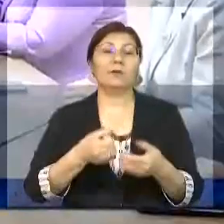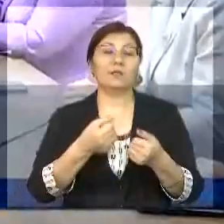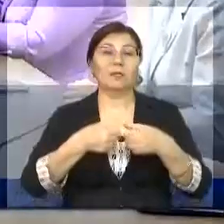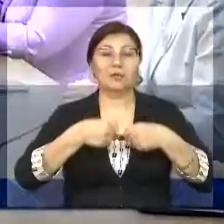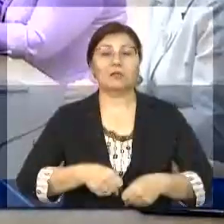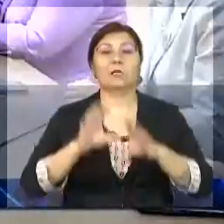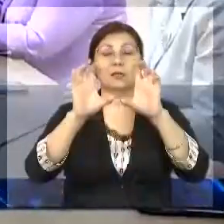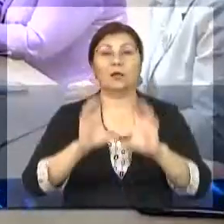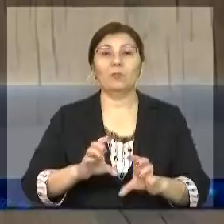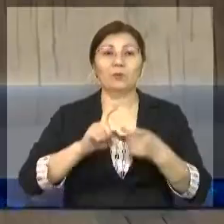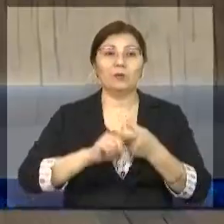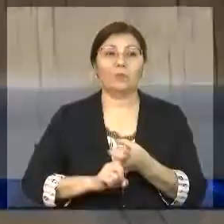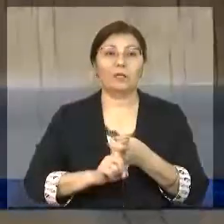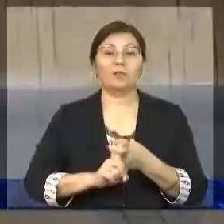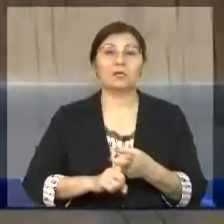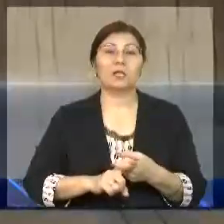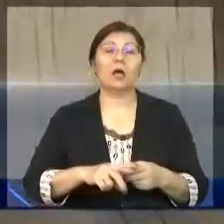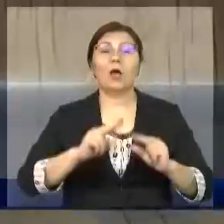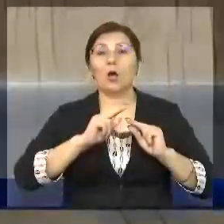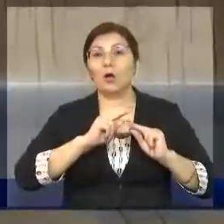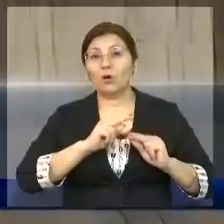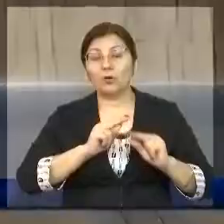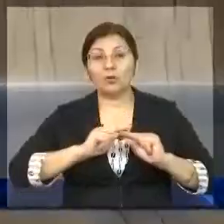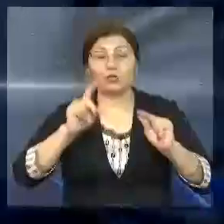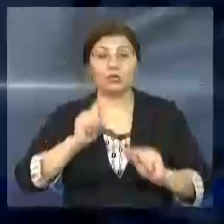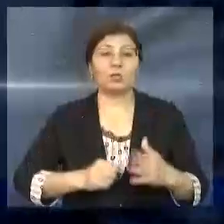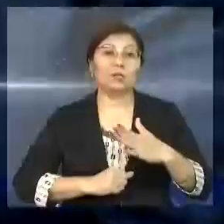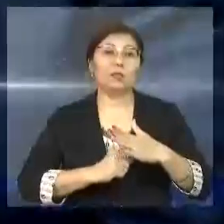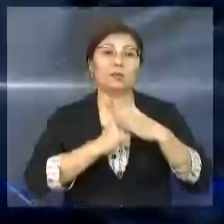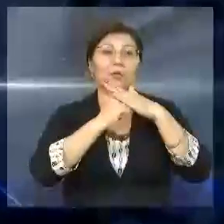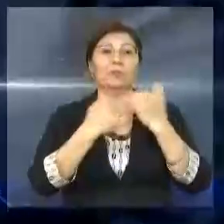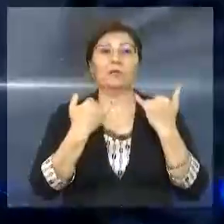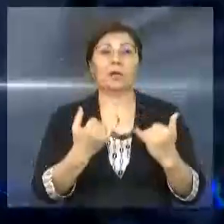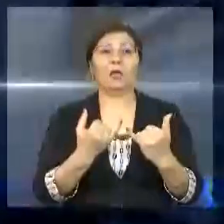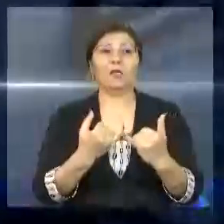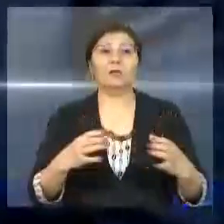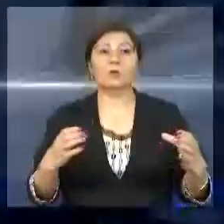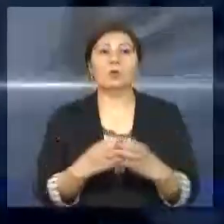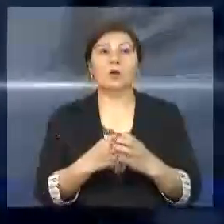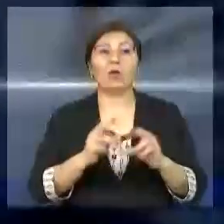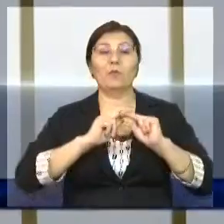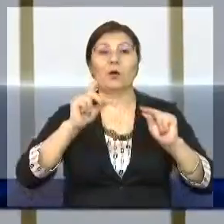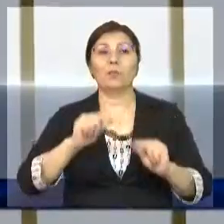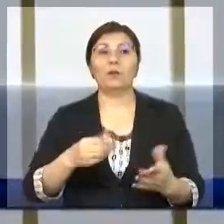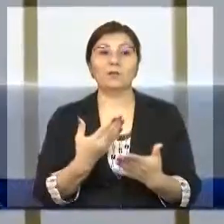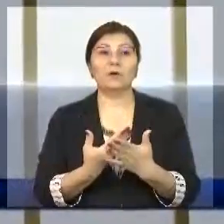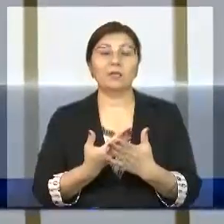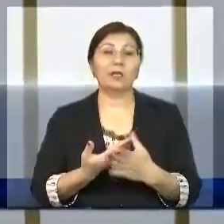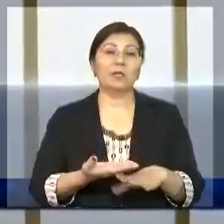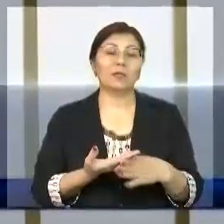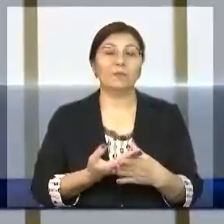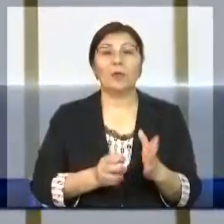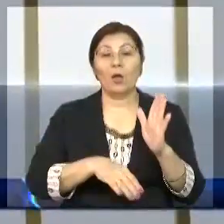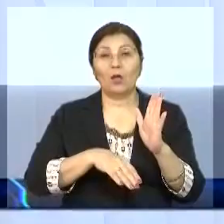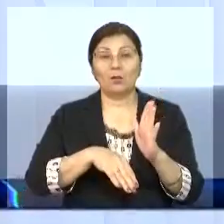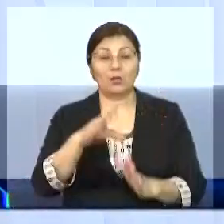заңның қабылдануымен ұстаздардың мерейі өсіп, мәртебесі көтерілген анық. Қазіргі таңда қоғамда мұғалім ең табысты мамандықтардың